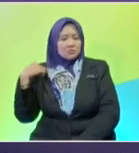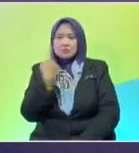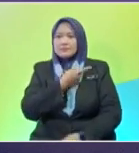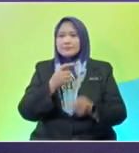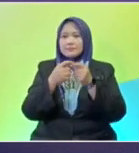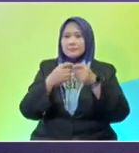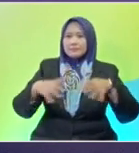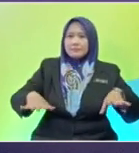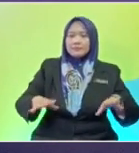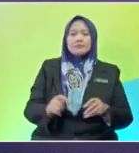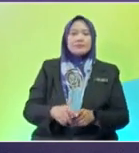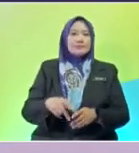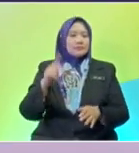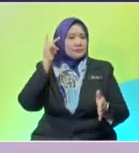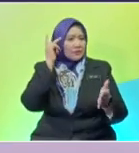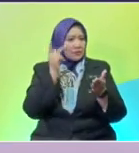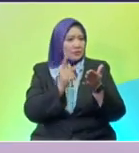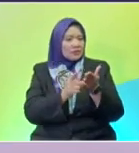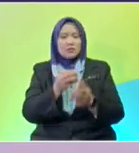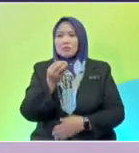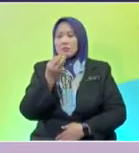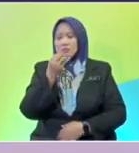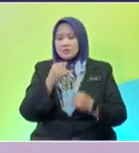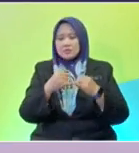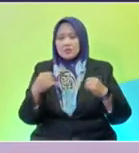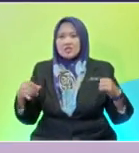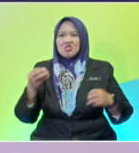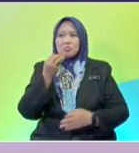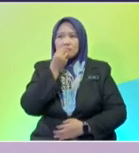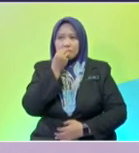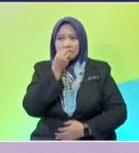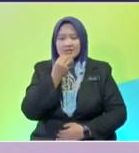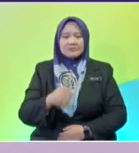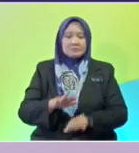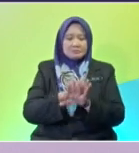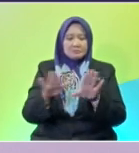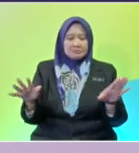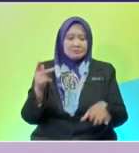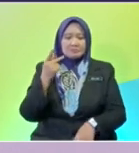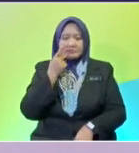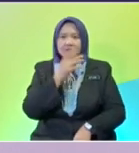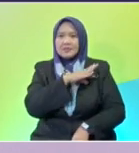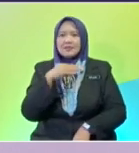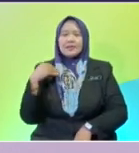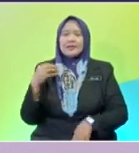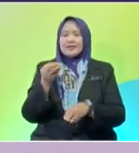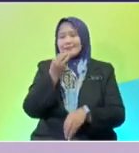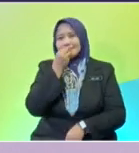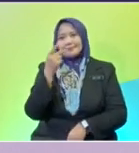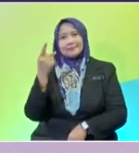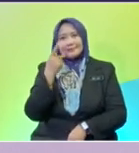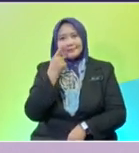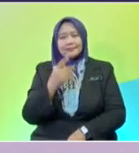tidak berkhasiat Oke untuk kali ini kita akan mengenal kesan pengambilan makanan